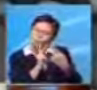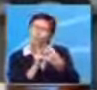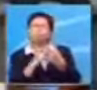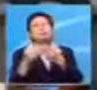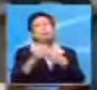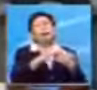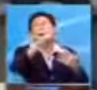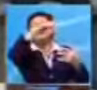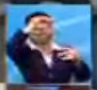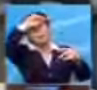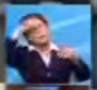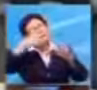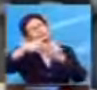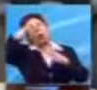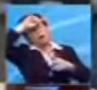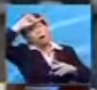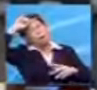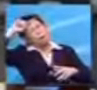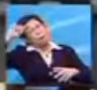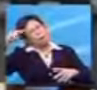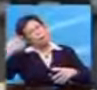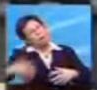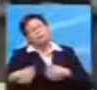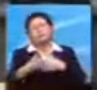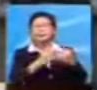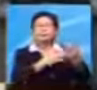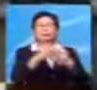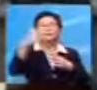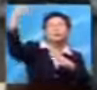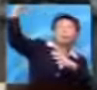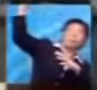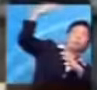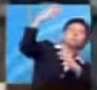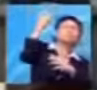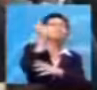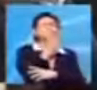keadaan dengan tidak terlalu terdedah kepada sinaran